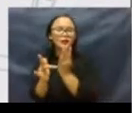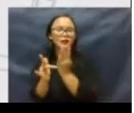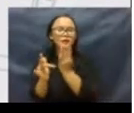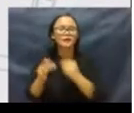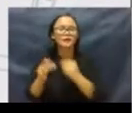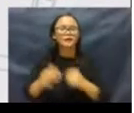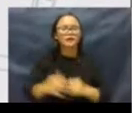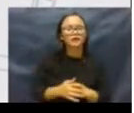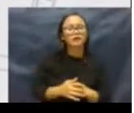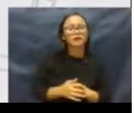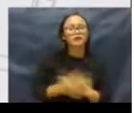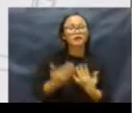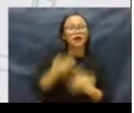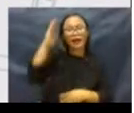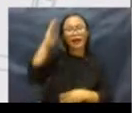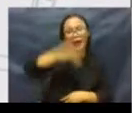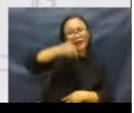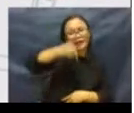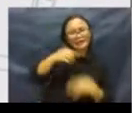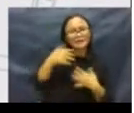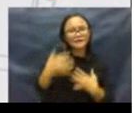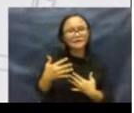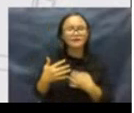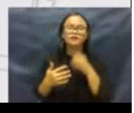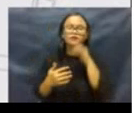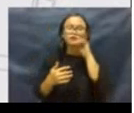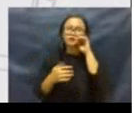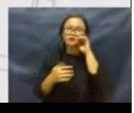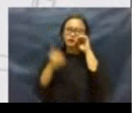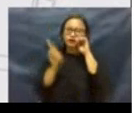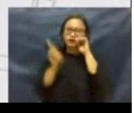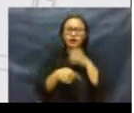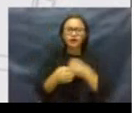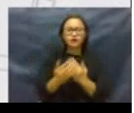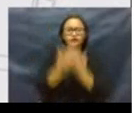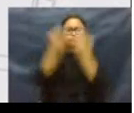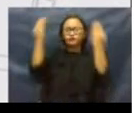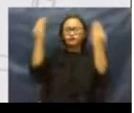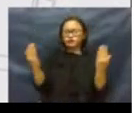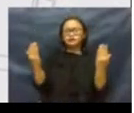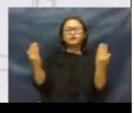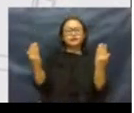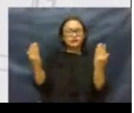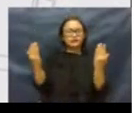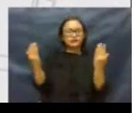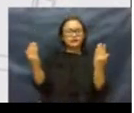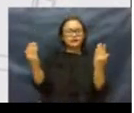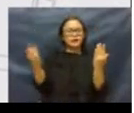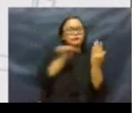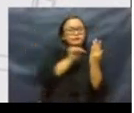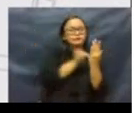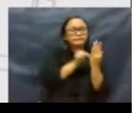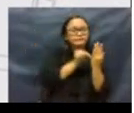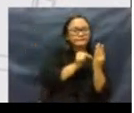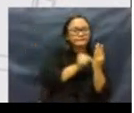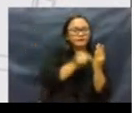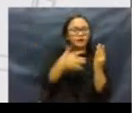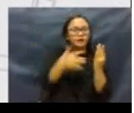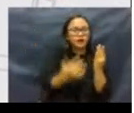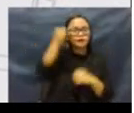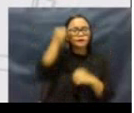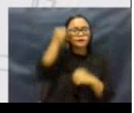Hari ini sharing saya akan saya bagi menjadi dua bagian. Bagian yang pertama adalah tentang berpikir